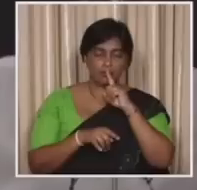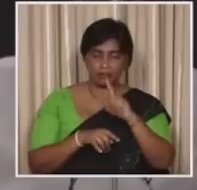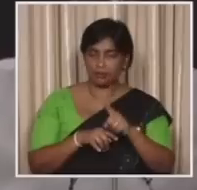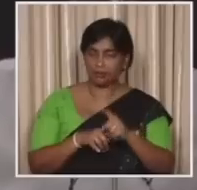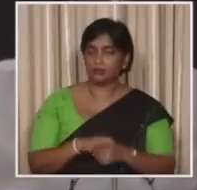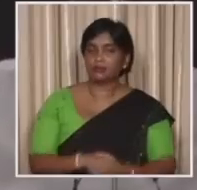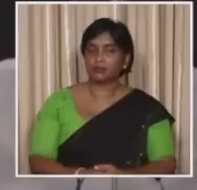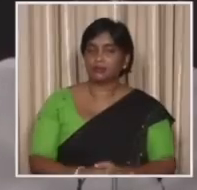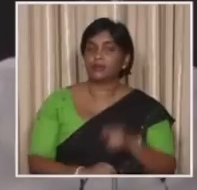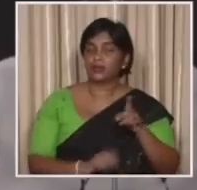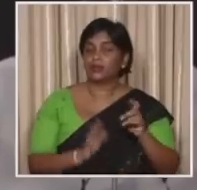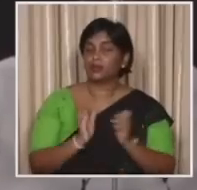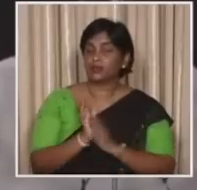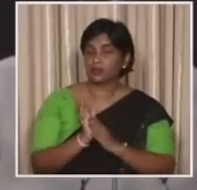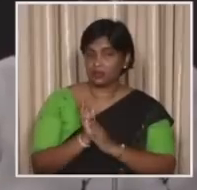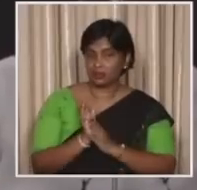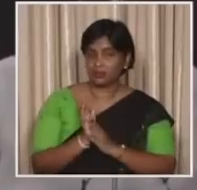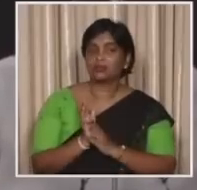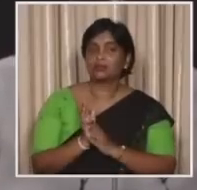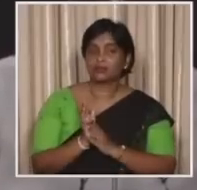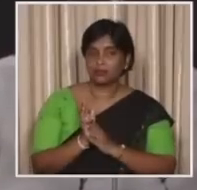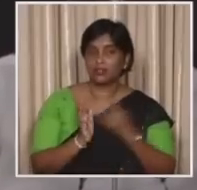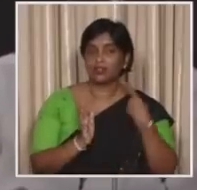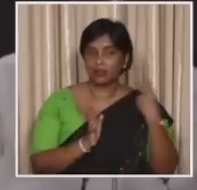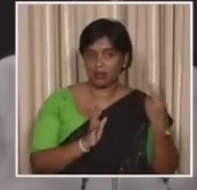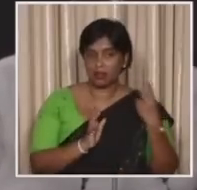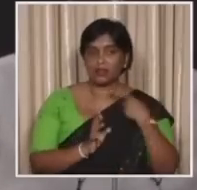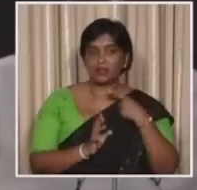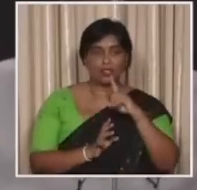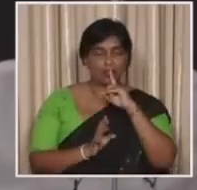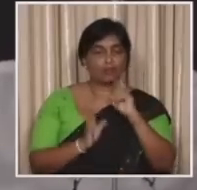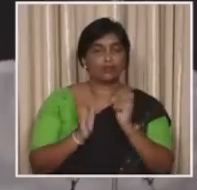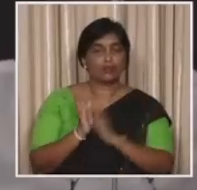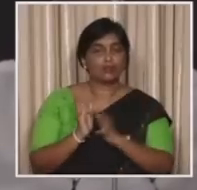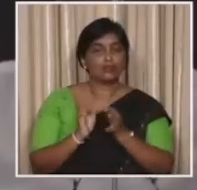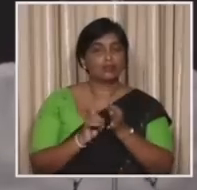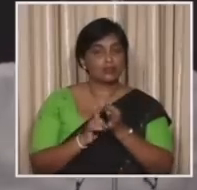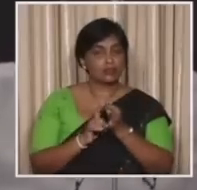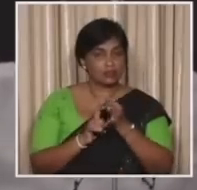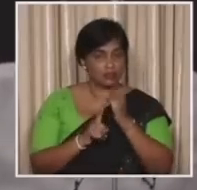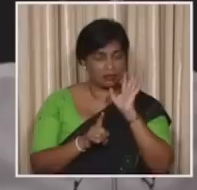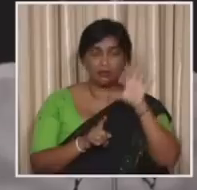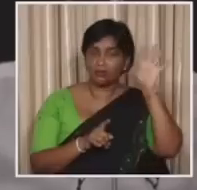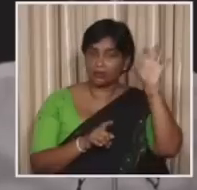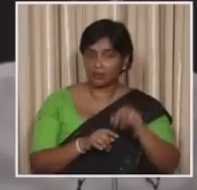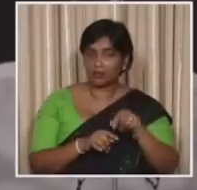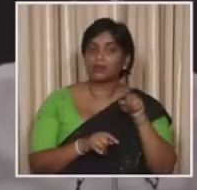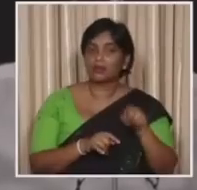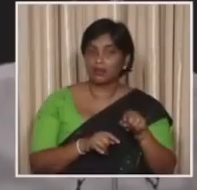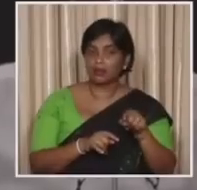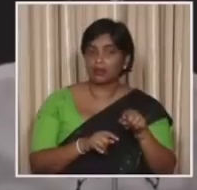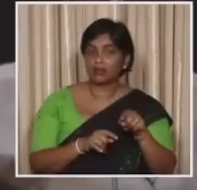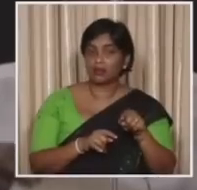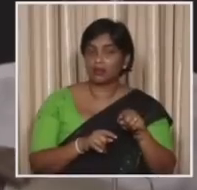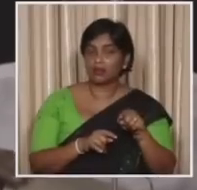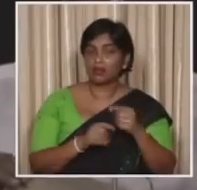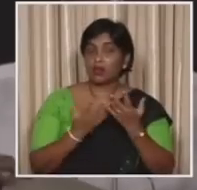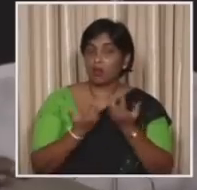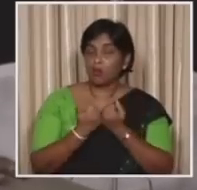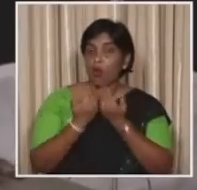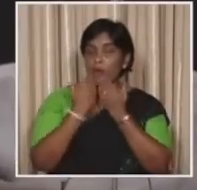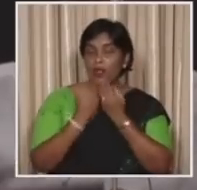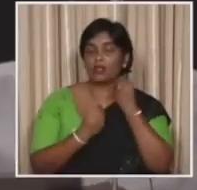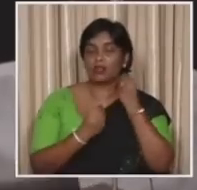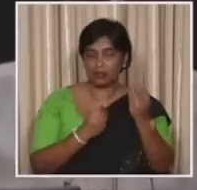කරනවා මේ කමිටුවල අපි එදා දෙන්නම ඉල්ලීමක් කළා මේ කමිටු සභාපතිතුමන් ගෙනල්ලා මෙයාට අවශ්‍ය උපදෙස්